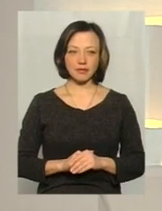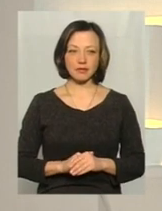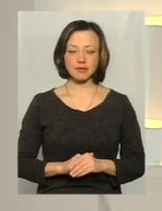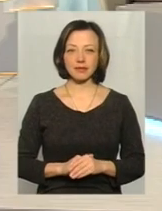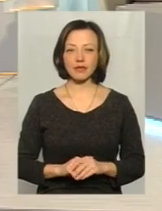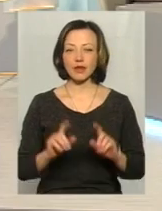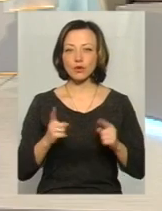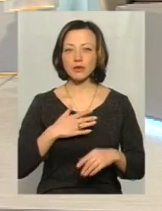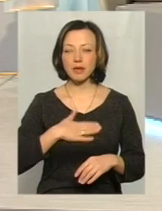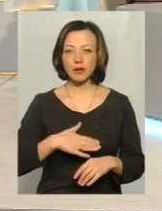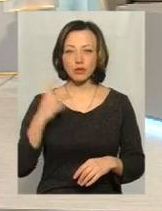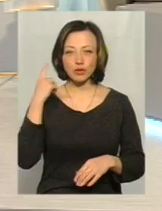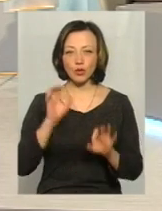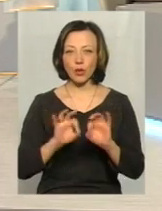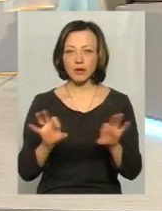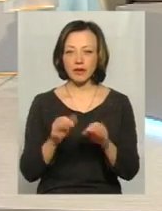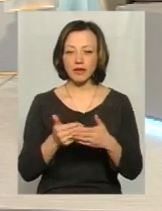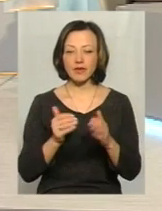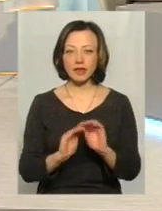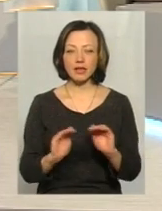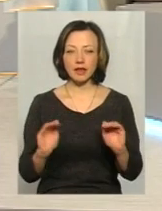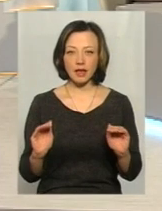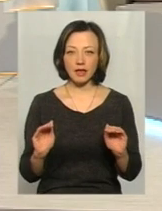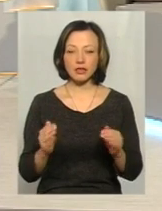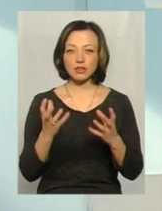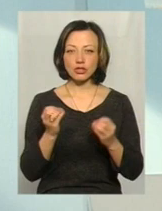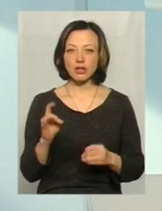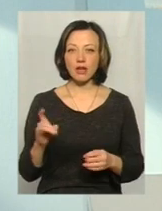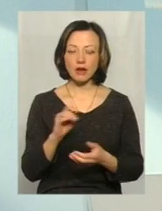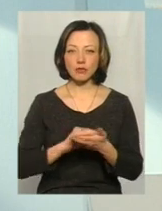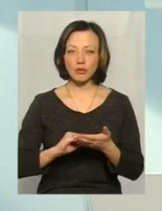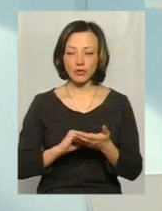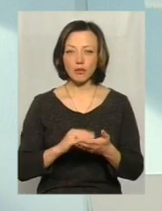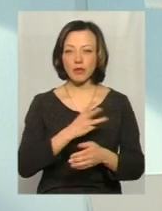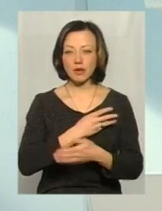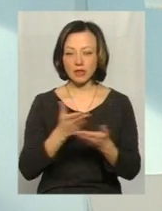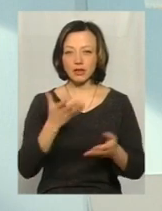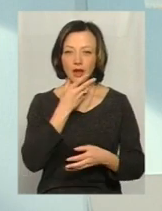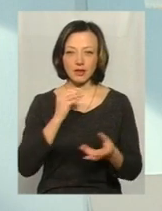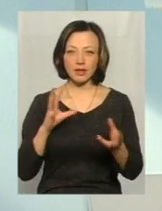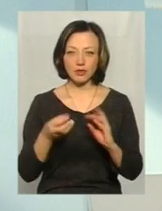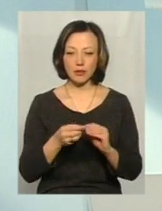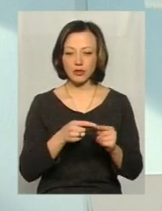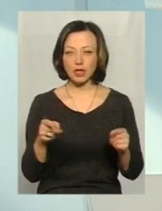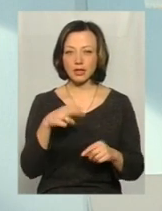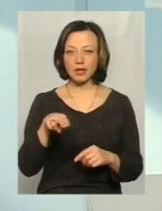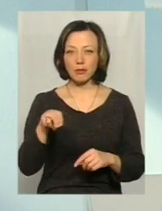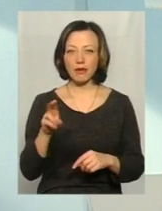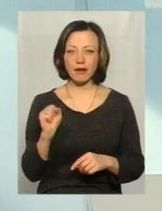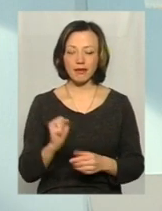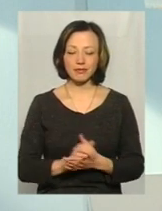Дуже приємно чути коментарі такі від дітей. Ще раз хочу побажати їм тільки гарних результатів під час ДПА у формі